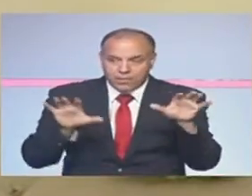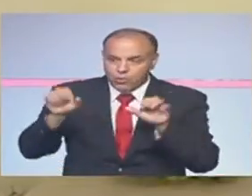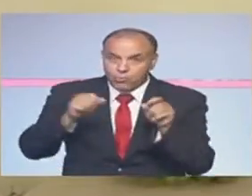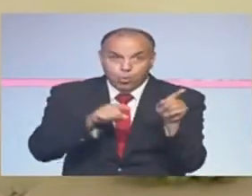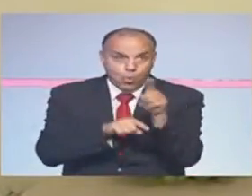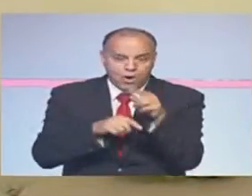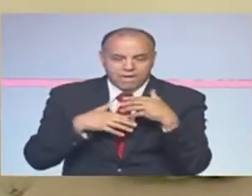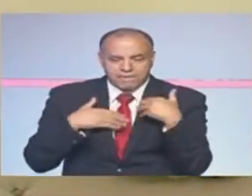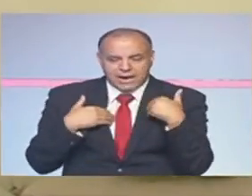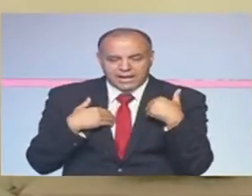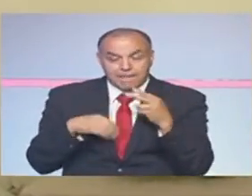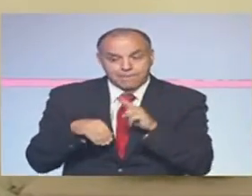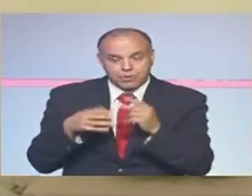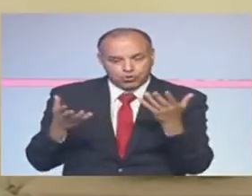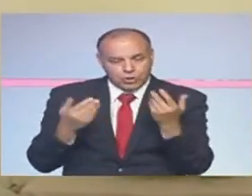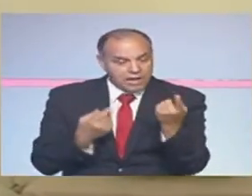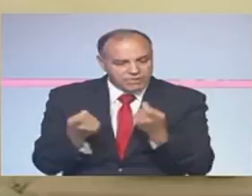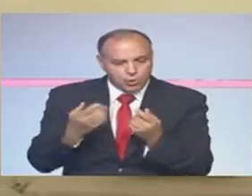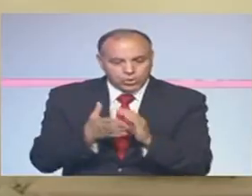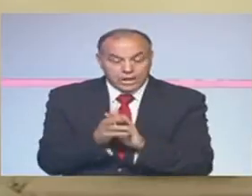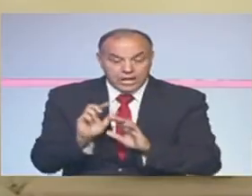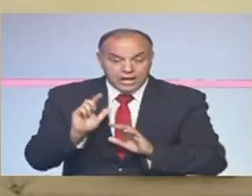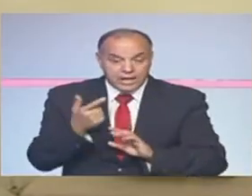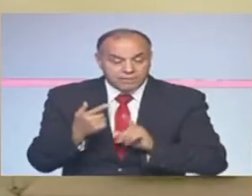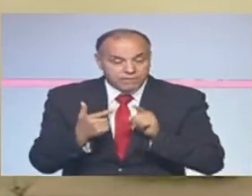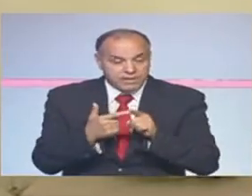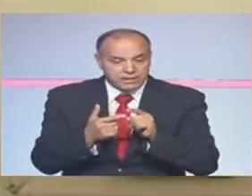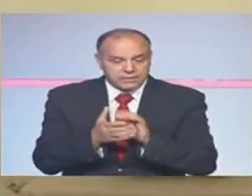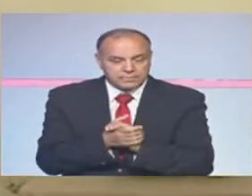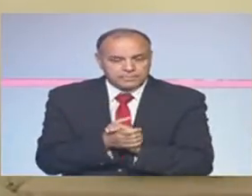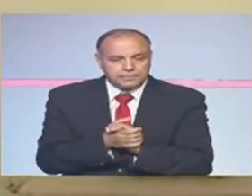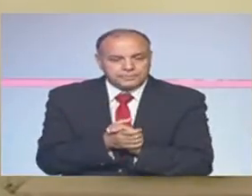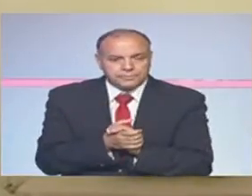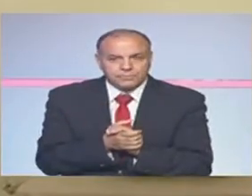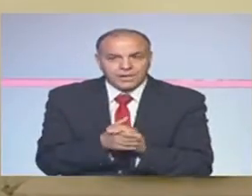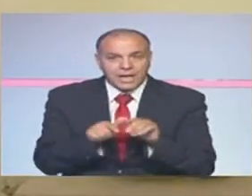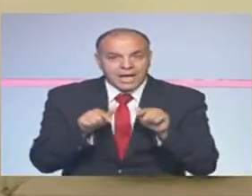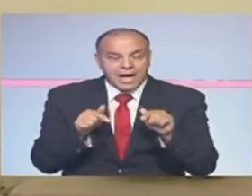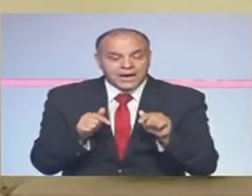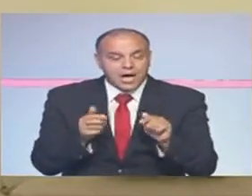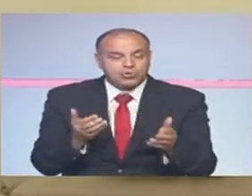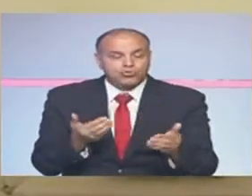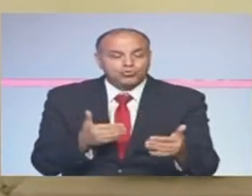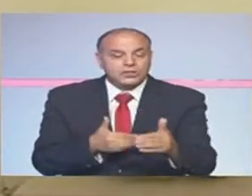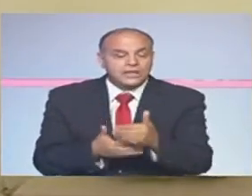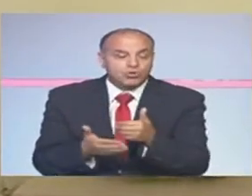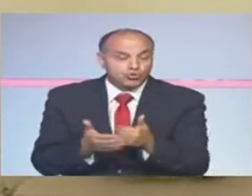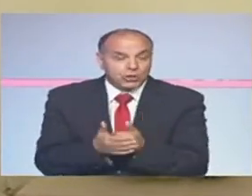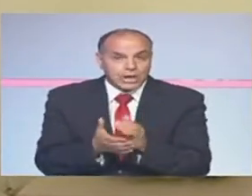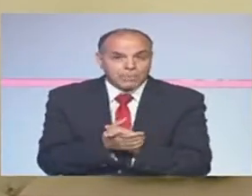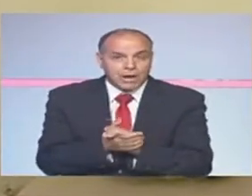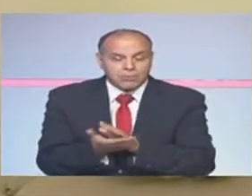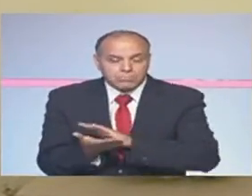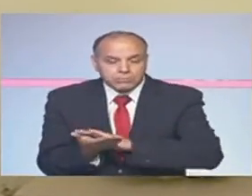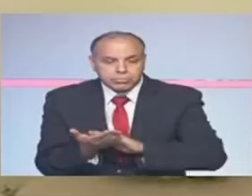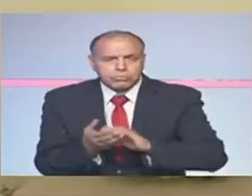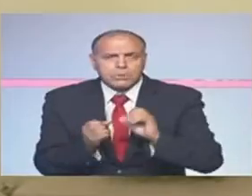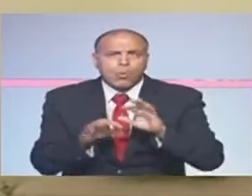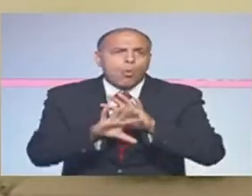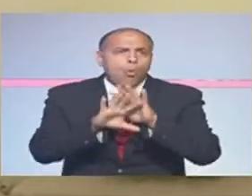فرحانين والهدف الثاني هو نخليه والتجربه البنيه التحتيه